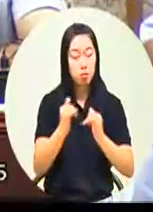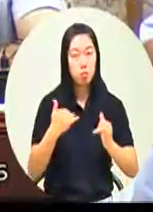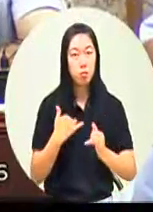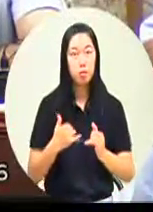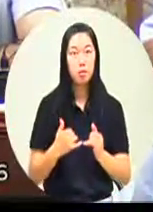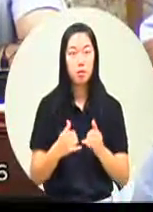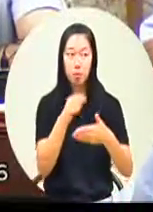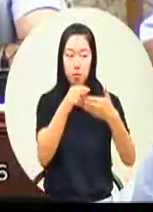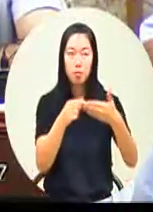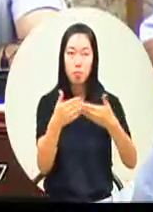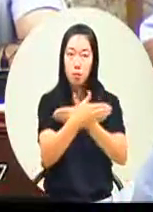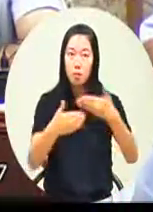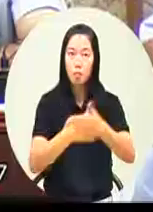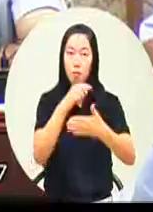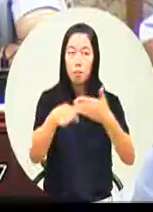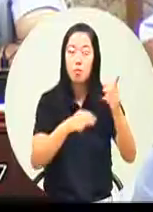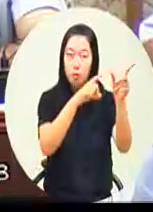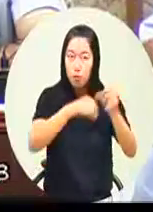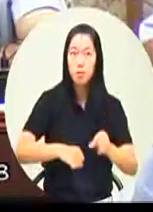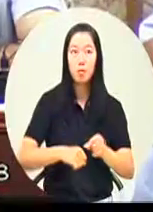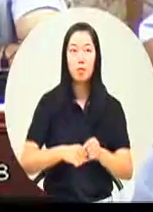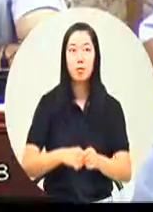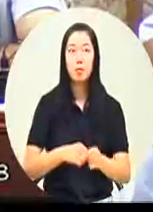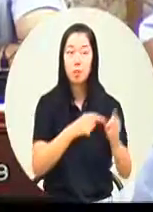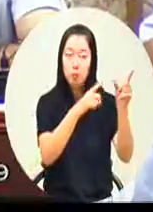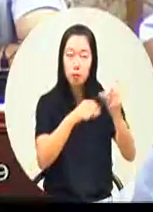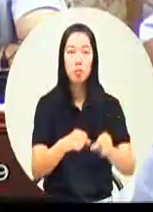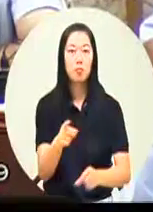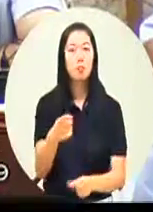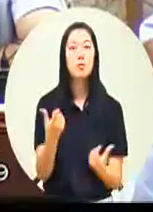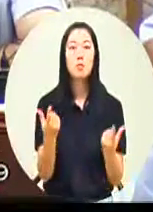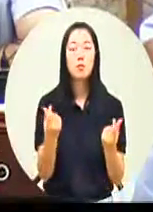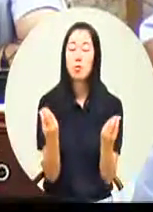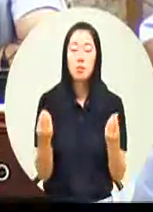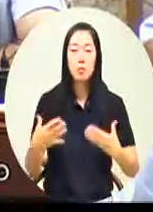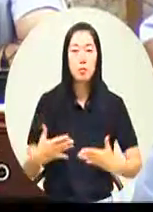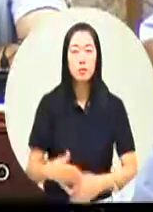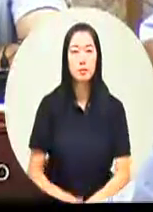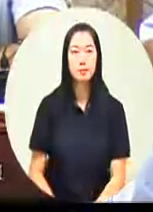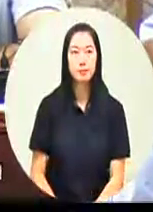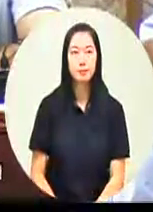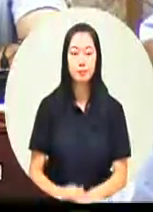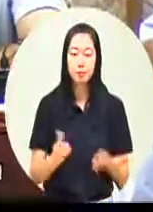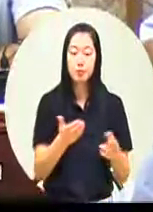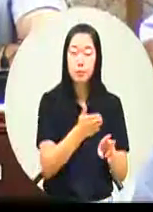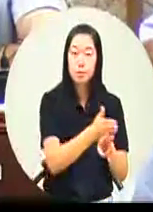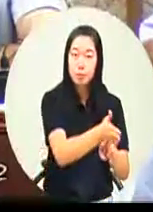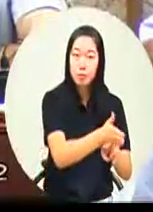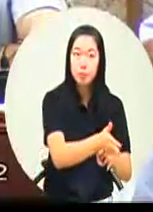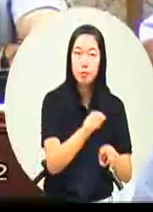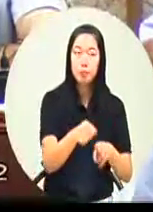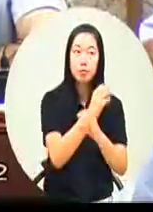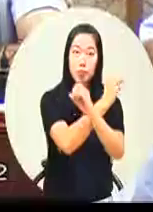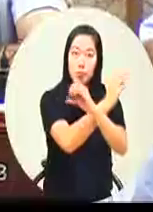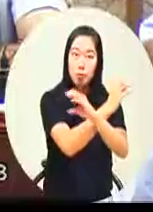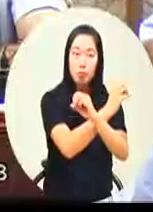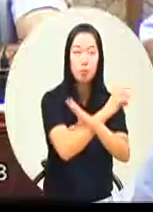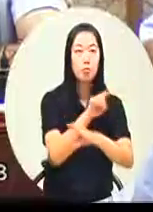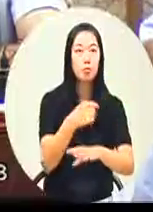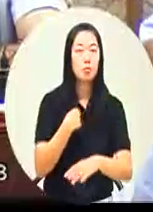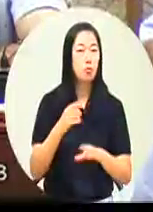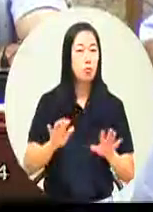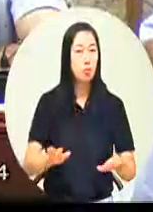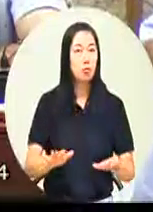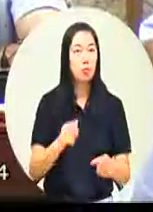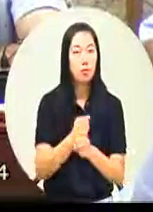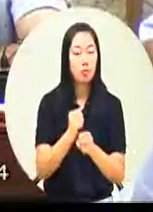遵循所原有的耗资部分就没问题了。那轻轨的部分跟轻轨的耗资部分，其实我们现今的